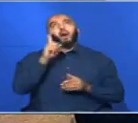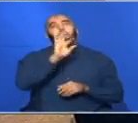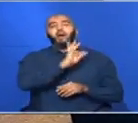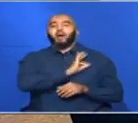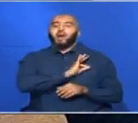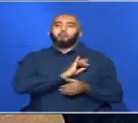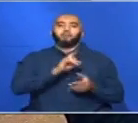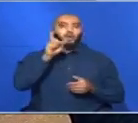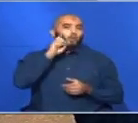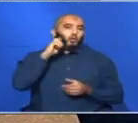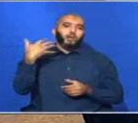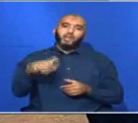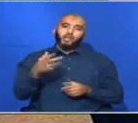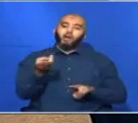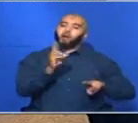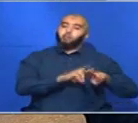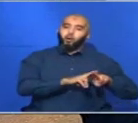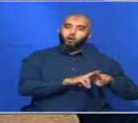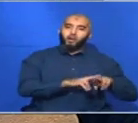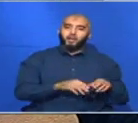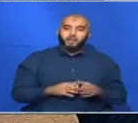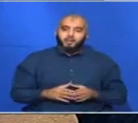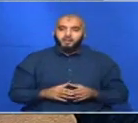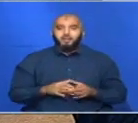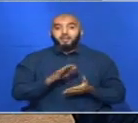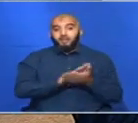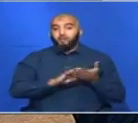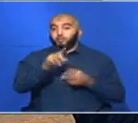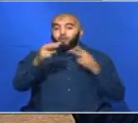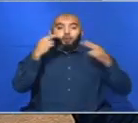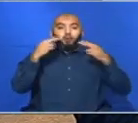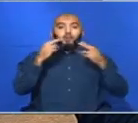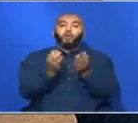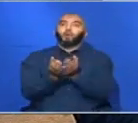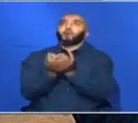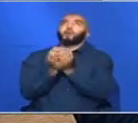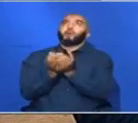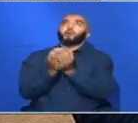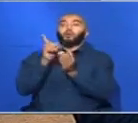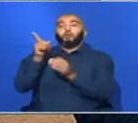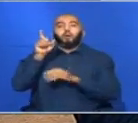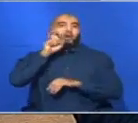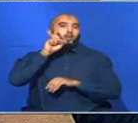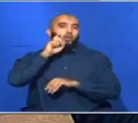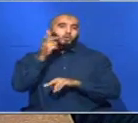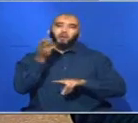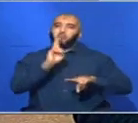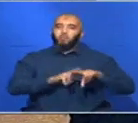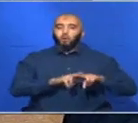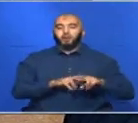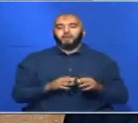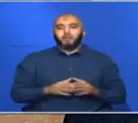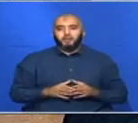الى عالم البقاء وجعل ان شاء الله دعواتكم دعواتكم لهم ان شاء الله في ميزان